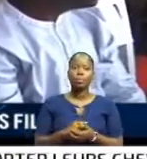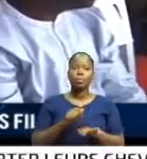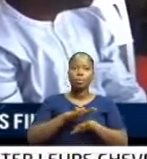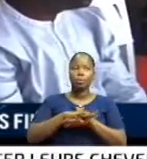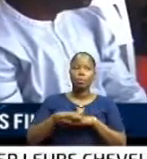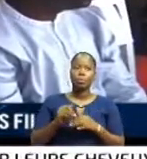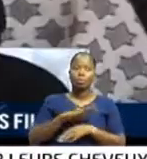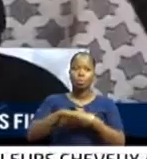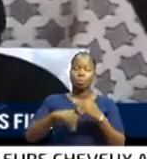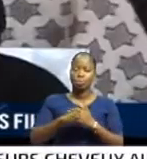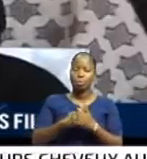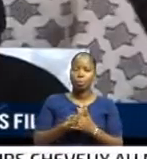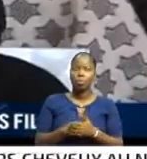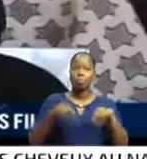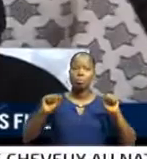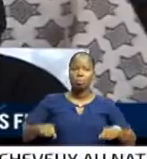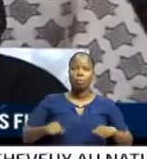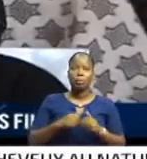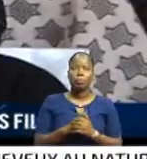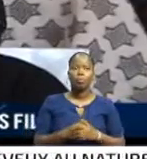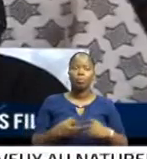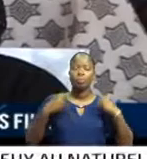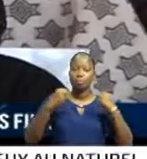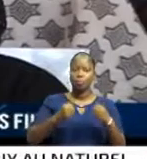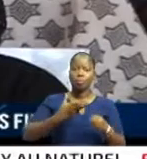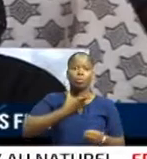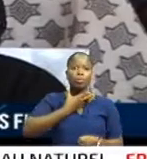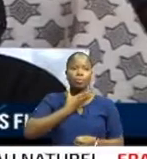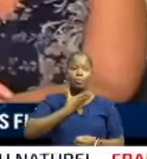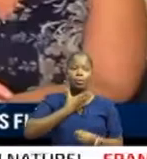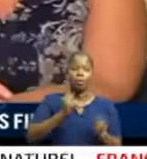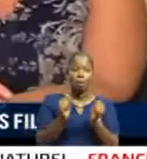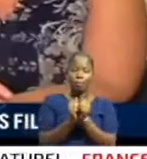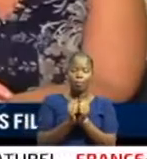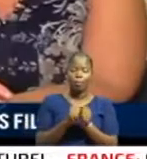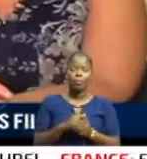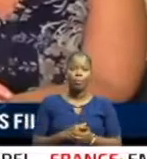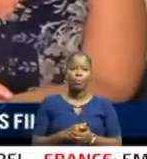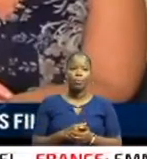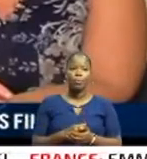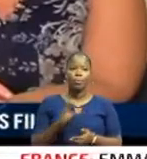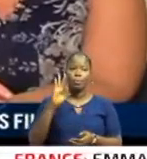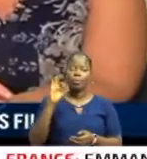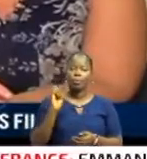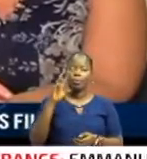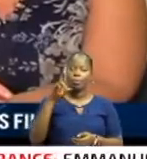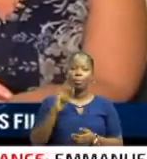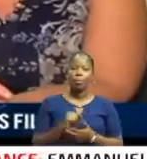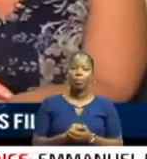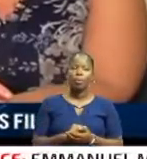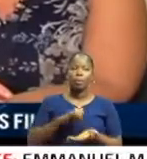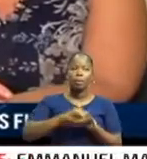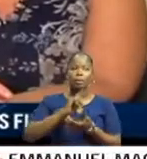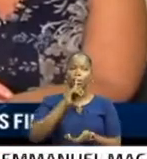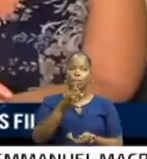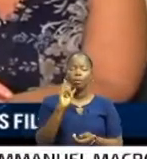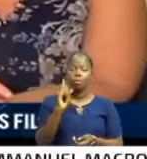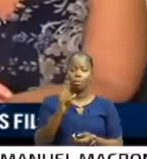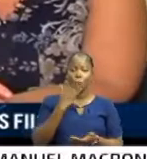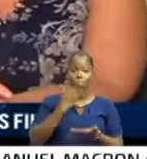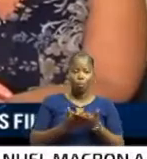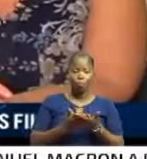pour tous alors si on peut fortifier le farine avec faire est assez classique folique c'est un très bon façon